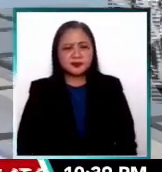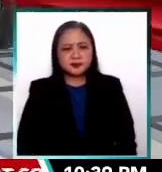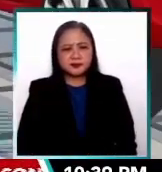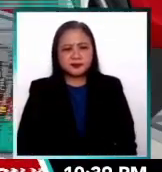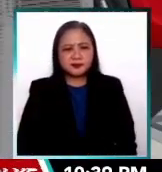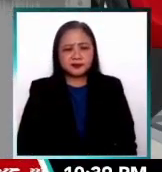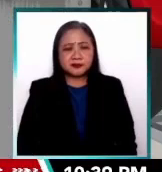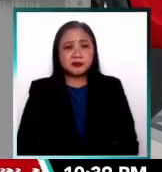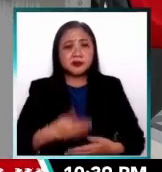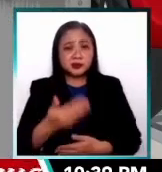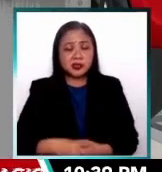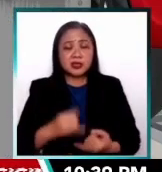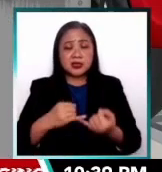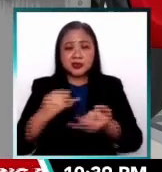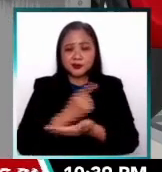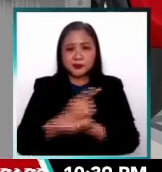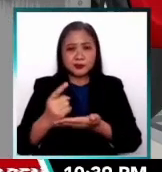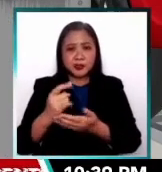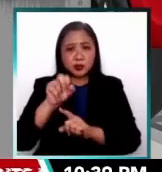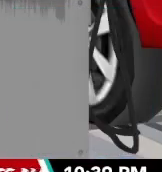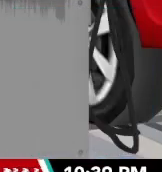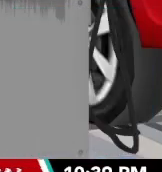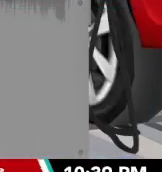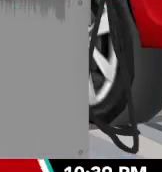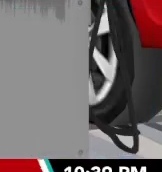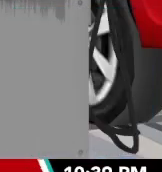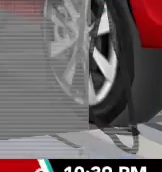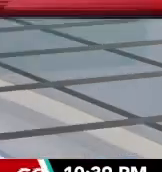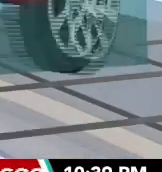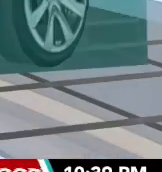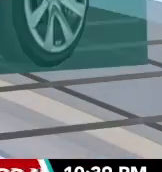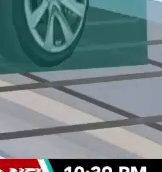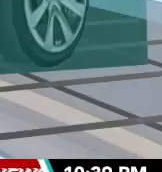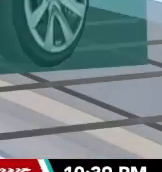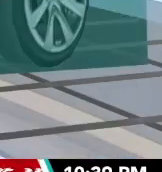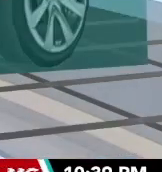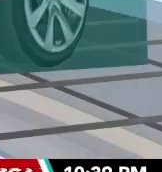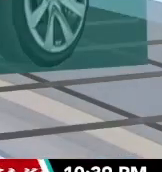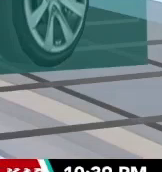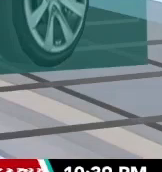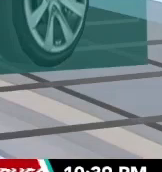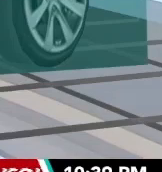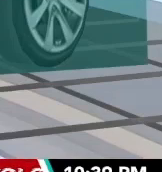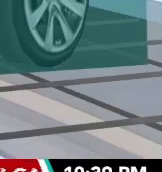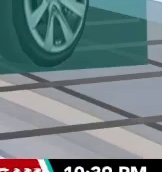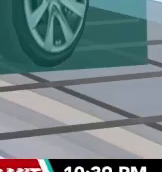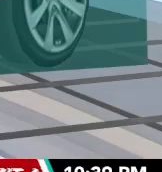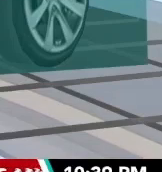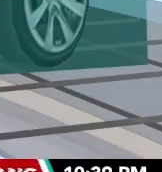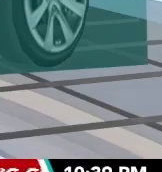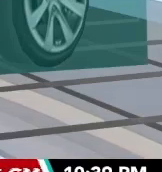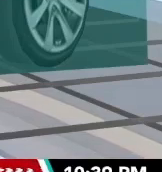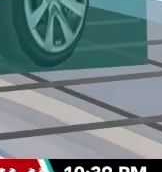Ngayong huling linggo ng Hunyo, may taas presyo na naman sa produktong petrolyo bukas. Piso at 65 sentimo ang dagdag sa kada